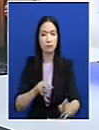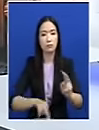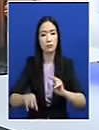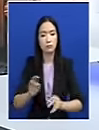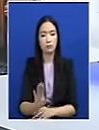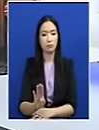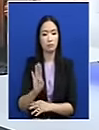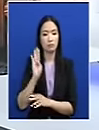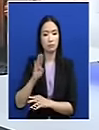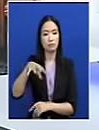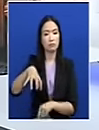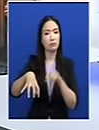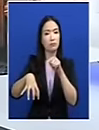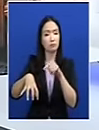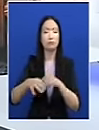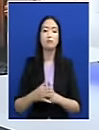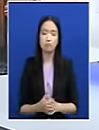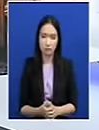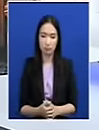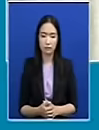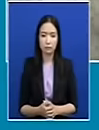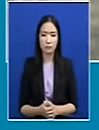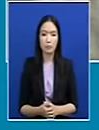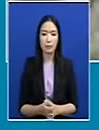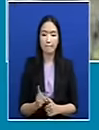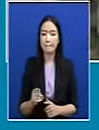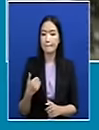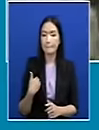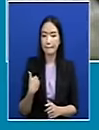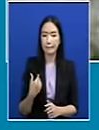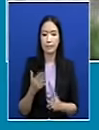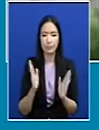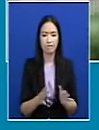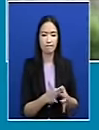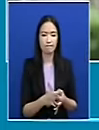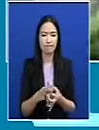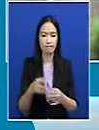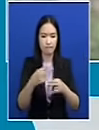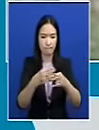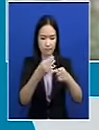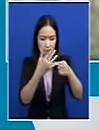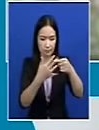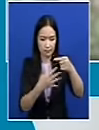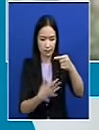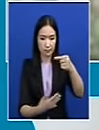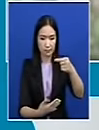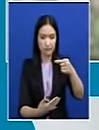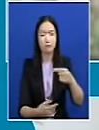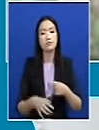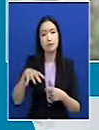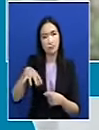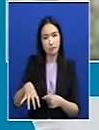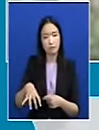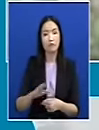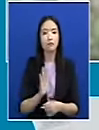ริษัทนอกอาณาเขตแบบนี้หรือว่าออฟชอร์คอมพานีนี่แหละครับที่มีผู้ที่เกี่ยวข้องเป็นรายชื่อของบุคคลหรือนิติบุคคล